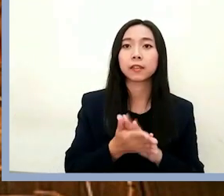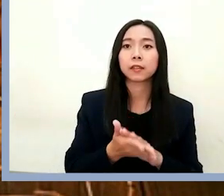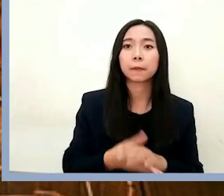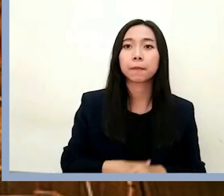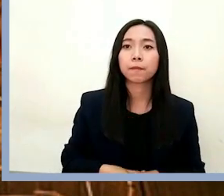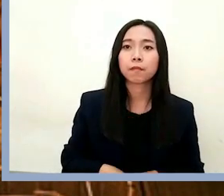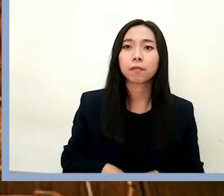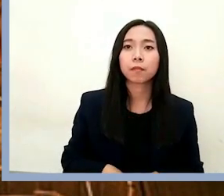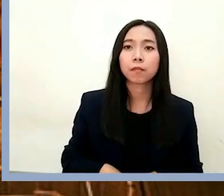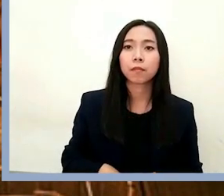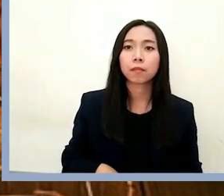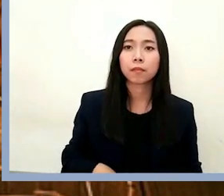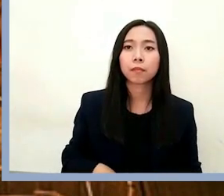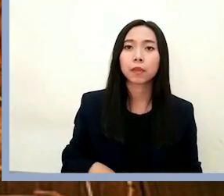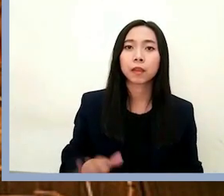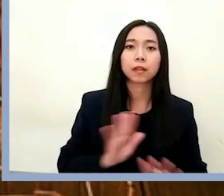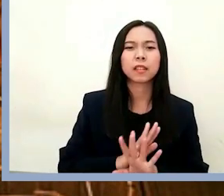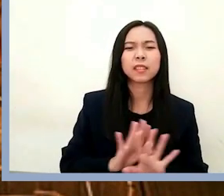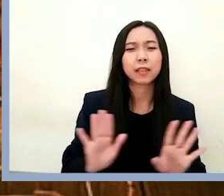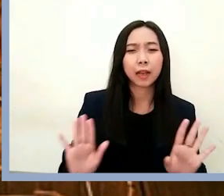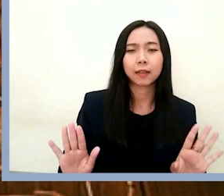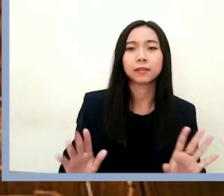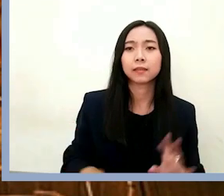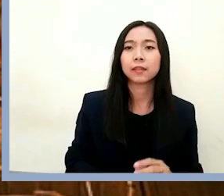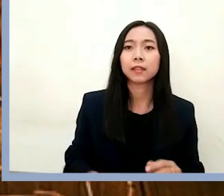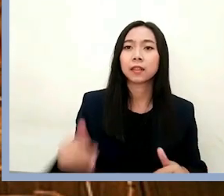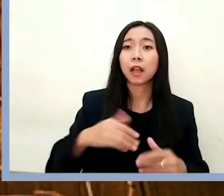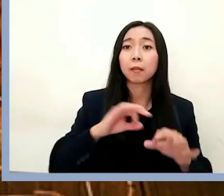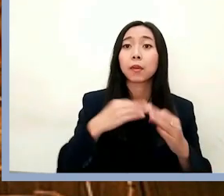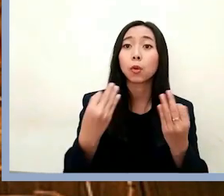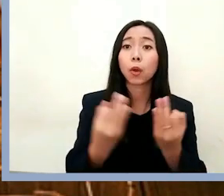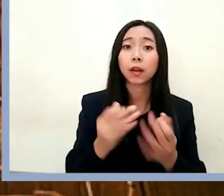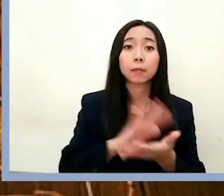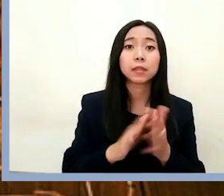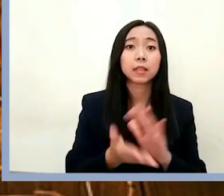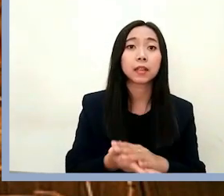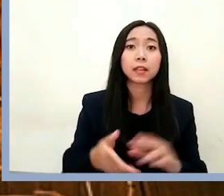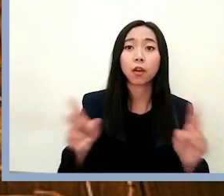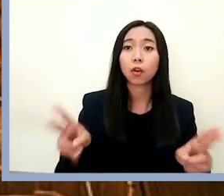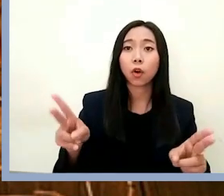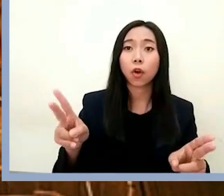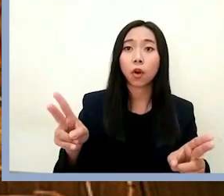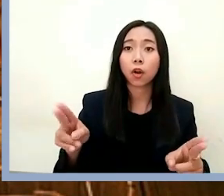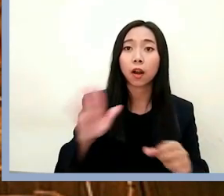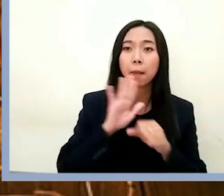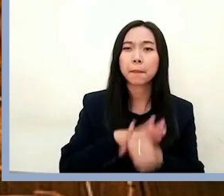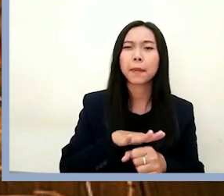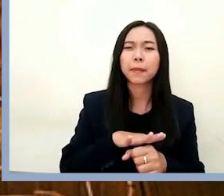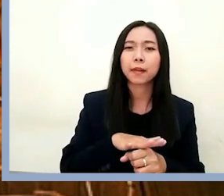saudara-saudara dalam keluarga GKI terjadi pemerasan ketidakadilan